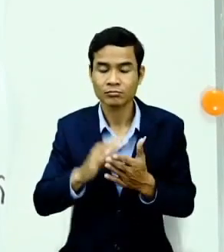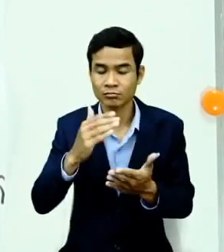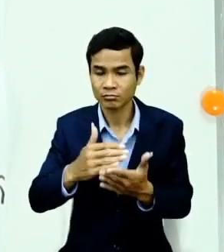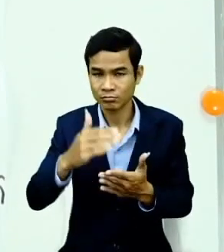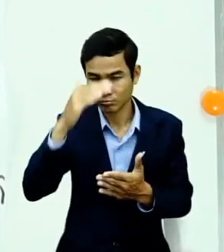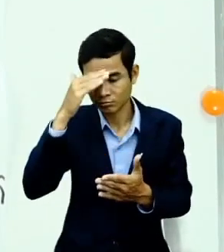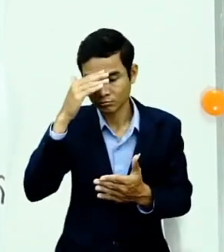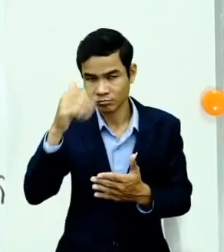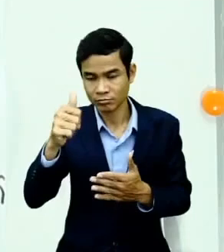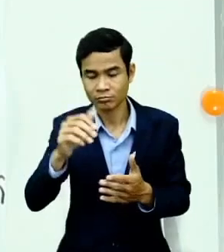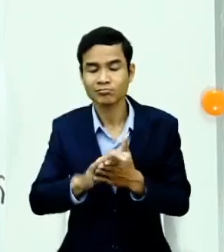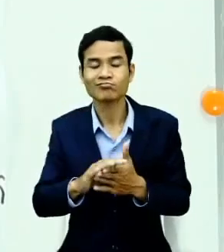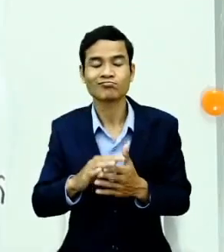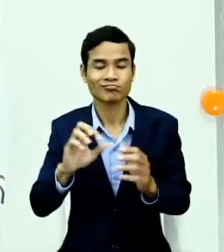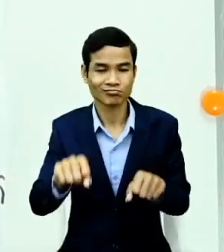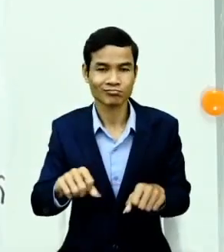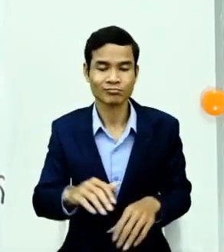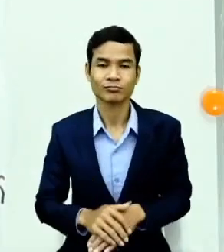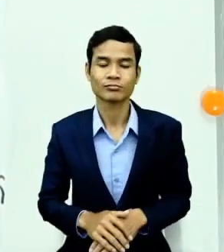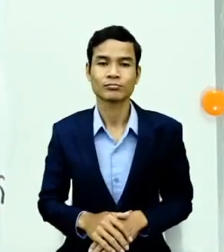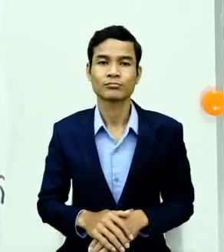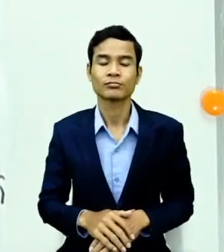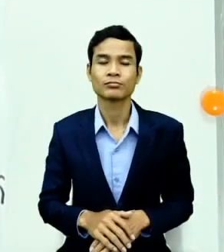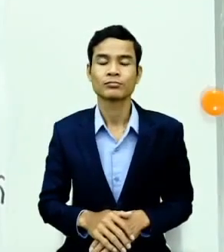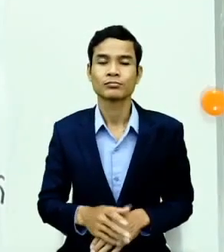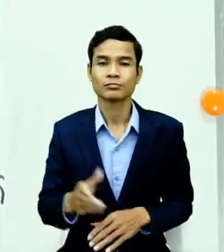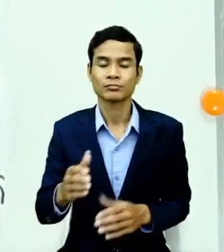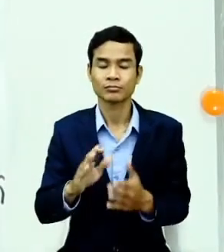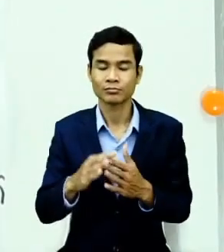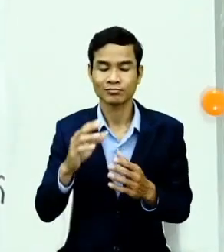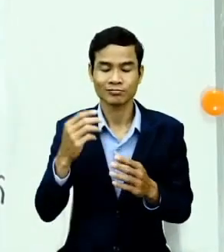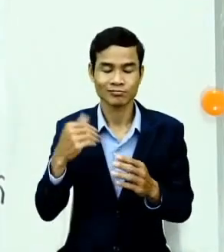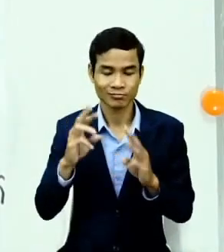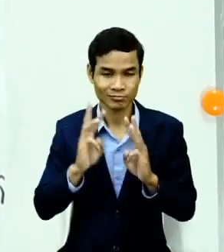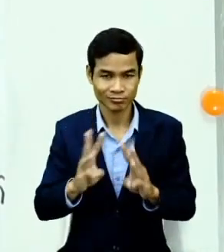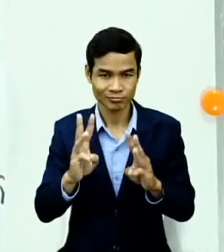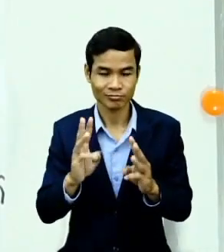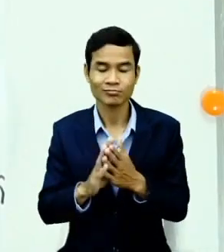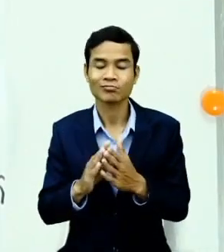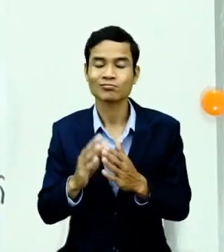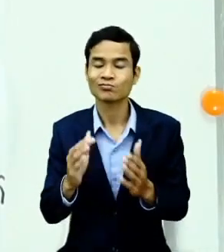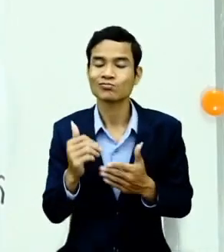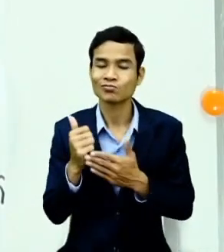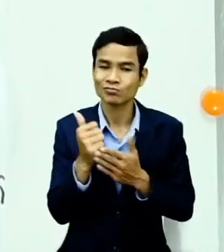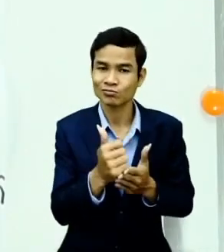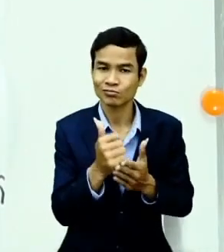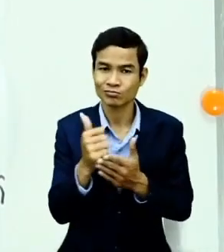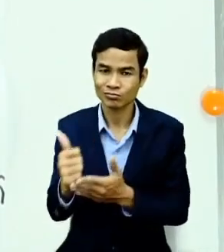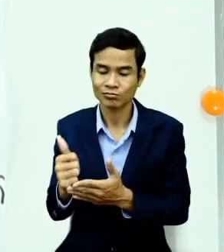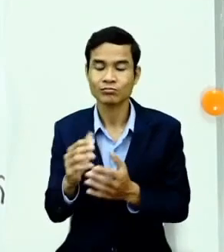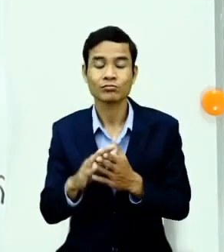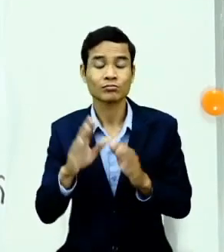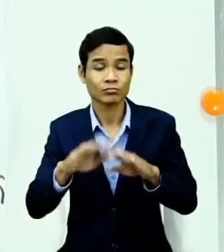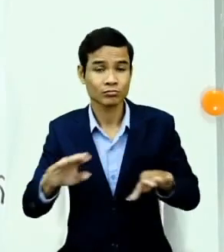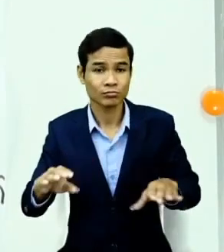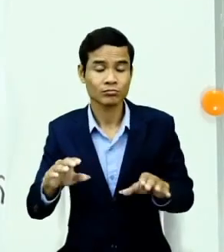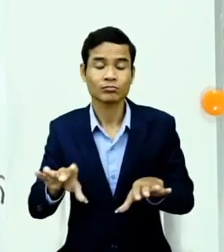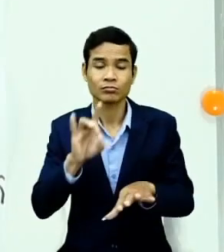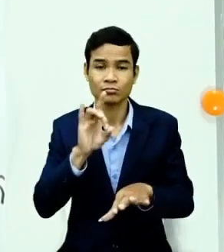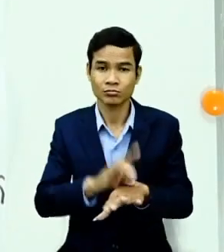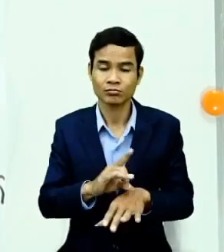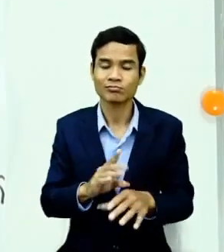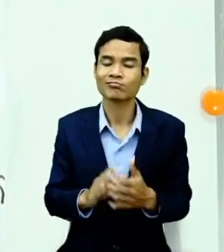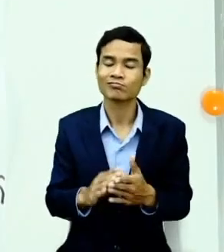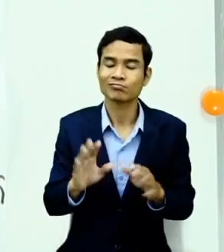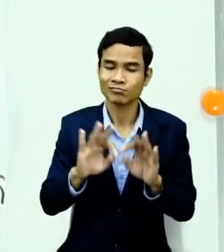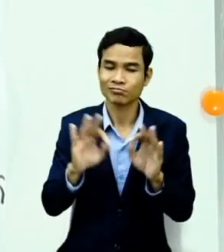tâm bèn sàn nào xây ta chế yộc yộc ắt chia sải khnìa chẳng mình này thà nó khôn cô sa môi